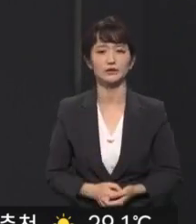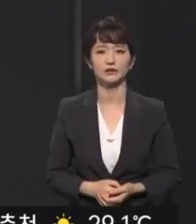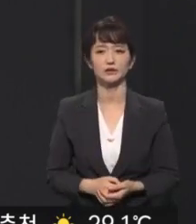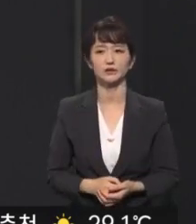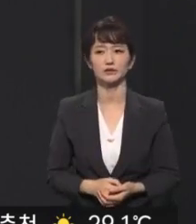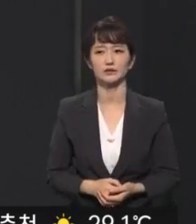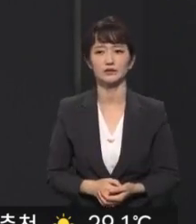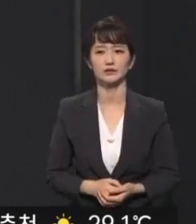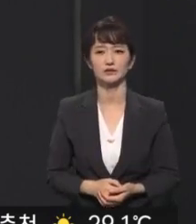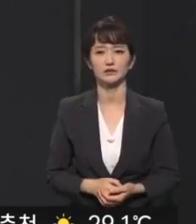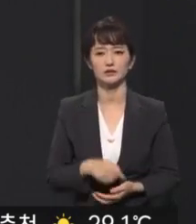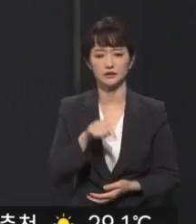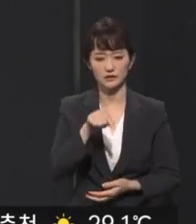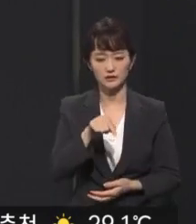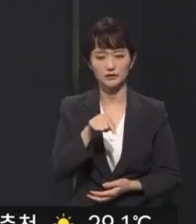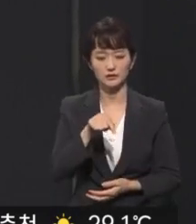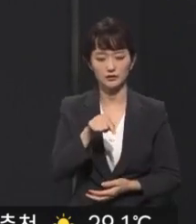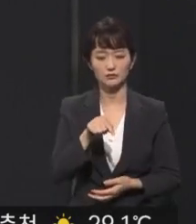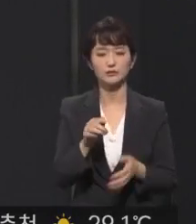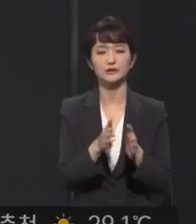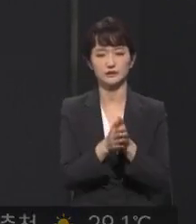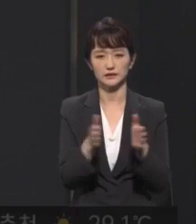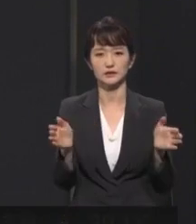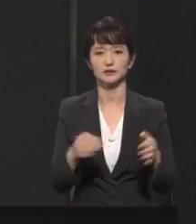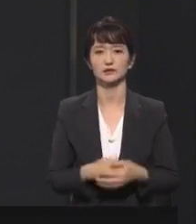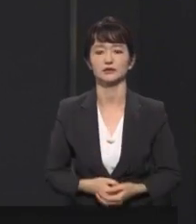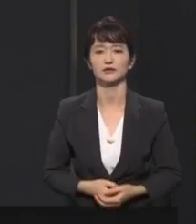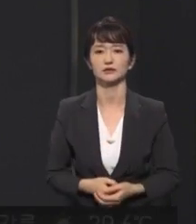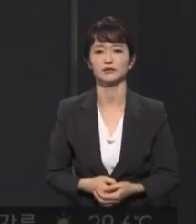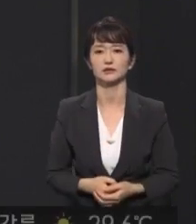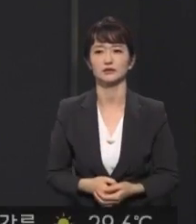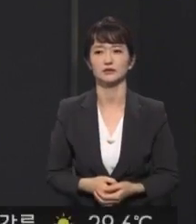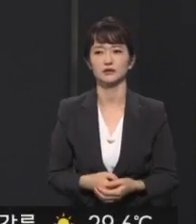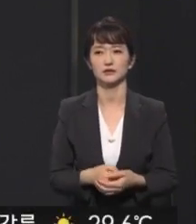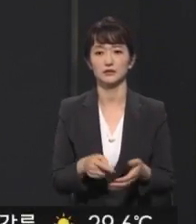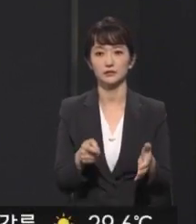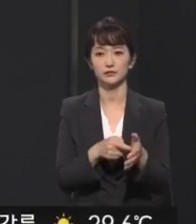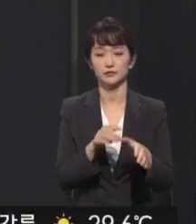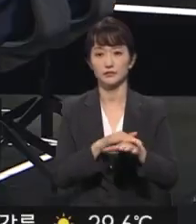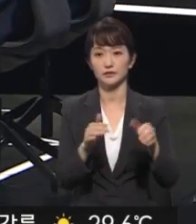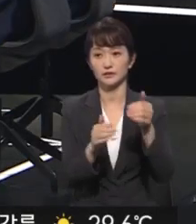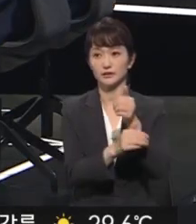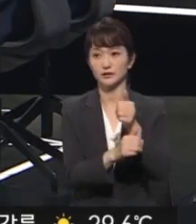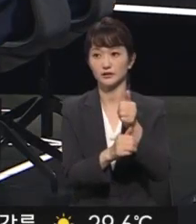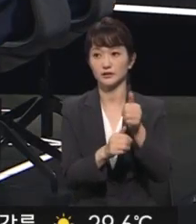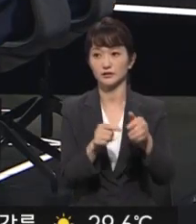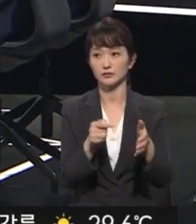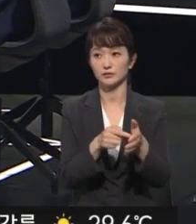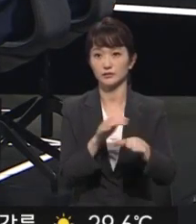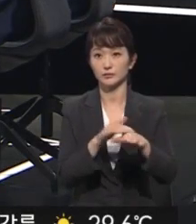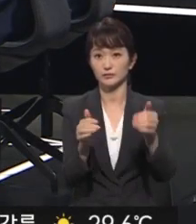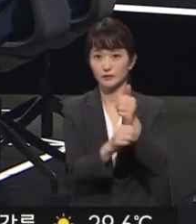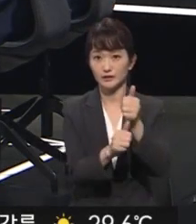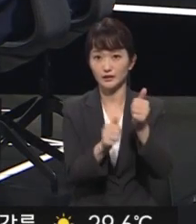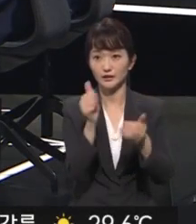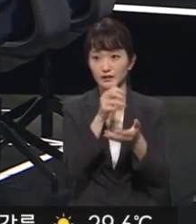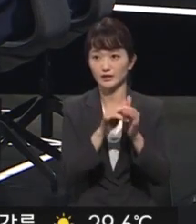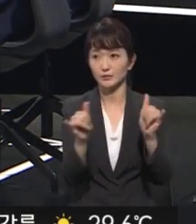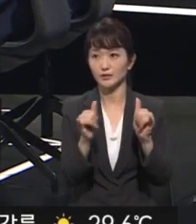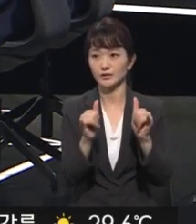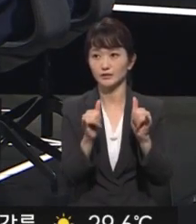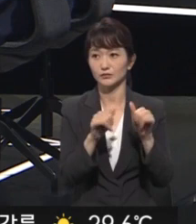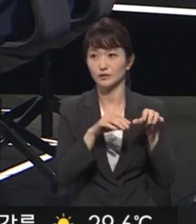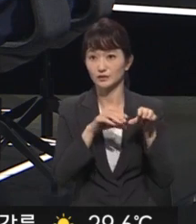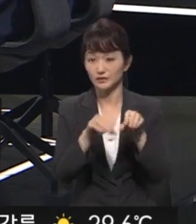거 그 의문 부터 아마 시작이 될 것 같아요 내 ud 렙 연인도 침체가 뒤 대변이 직무가 정지된 키 때문에 일판 니가 그렇게